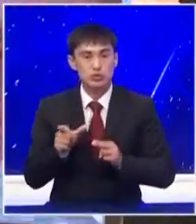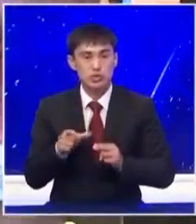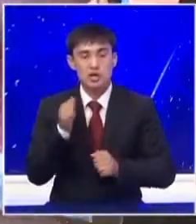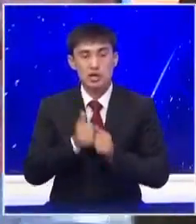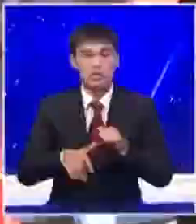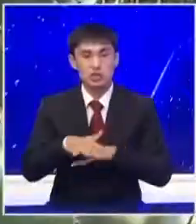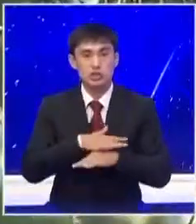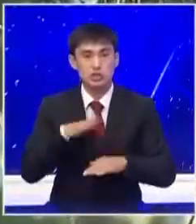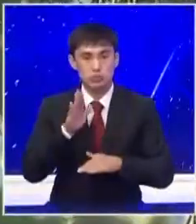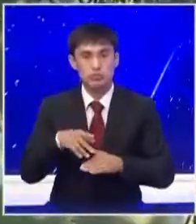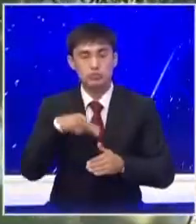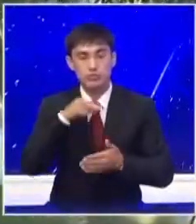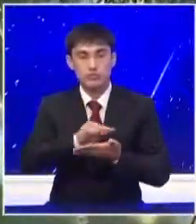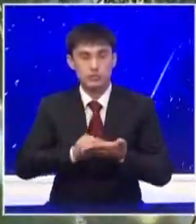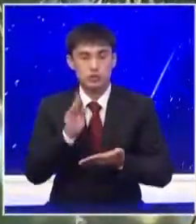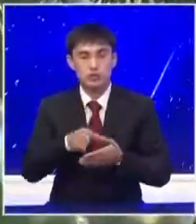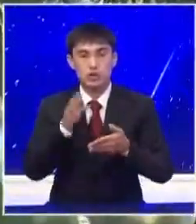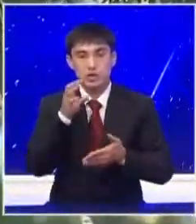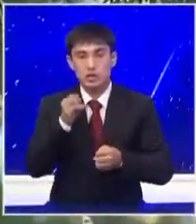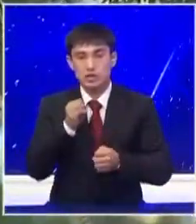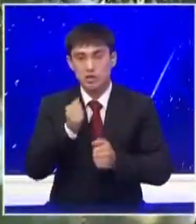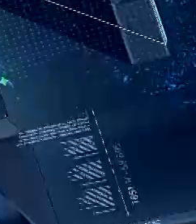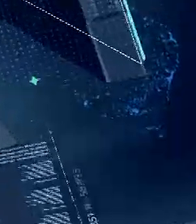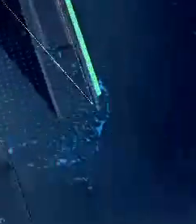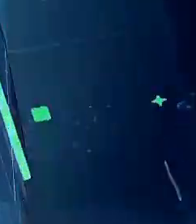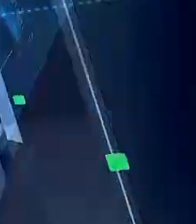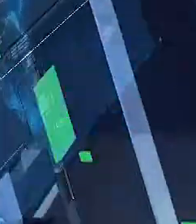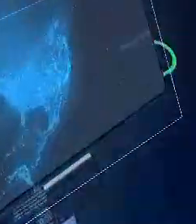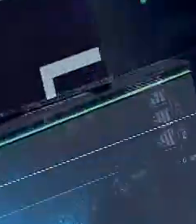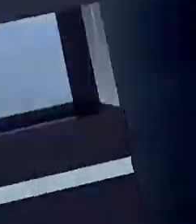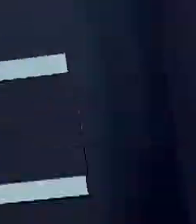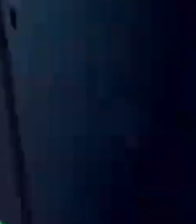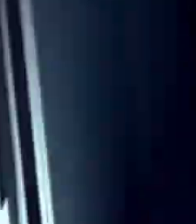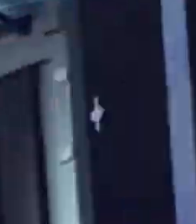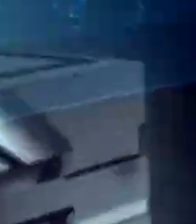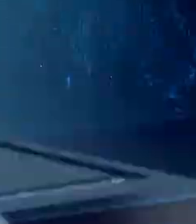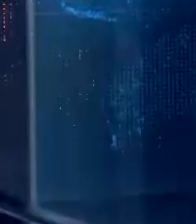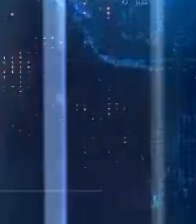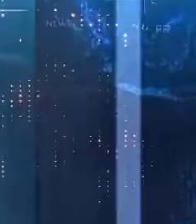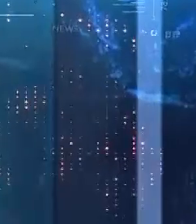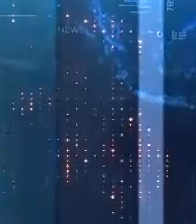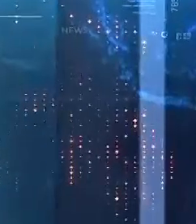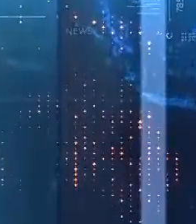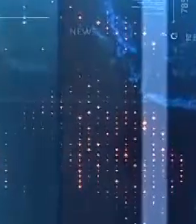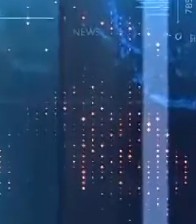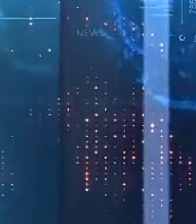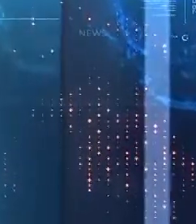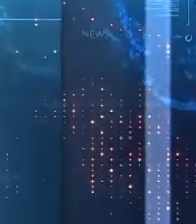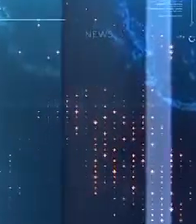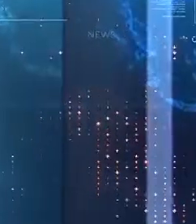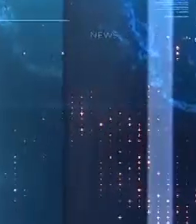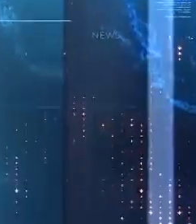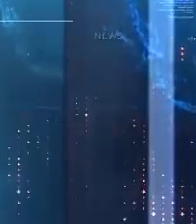не останется без внимания и найдет свое решение на самом высоком уровне. Гульмира Тимиргалиева, Жаркын Шынтаев, Мадиб